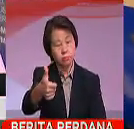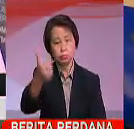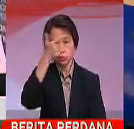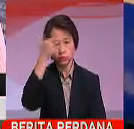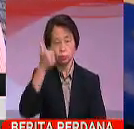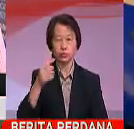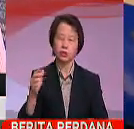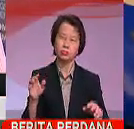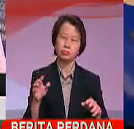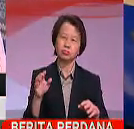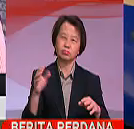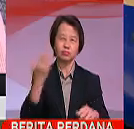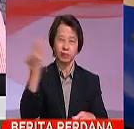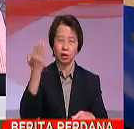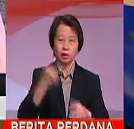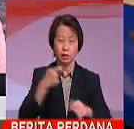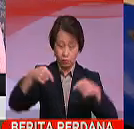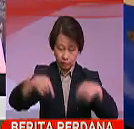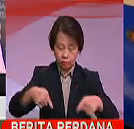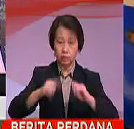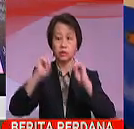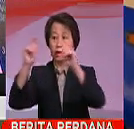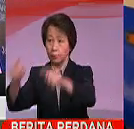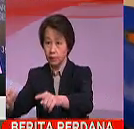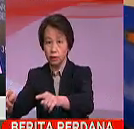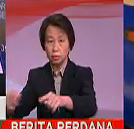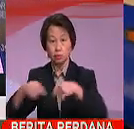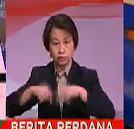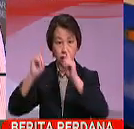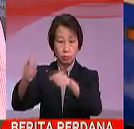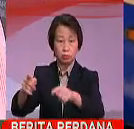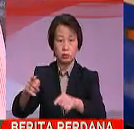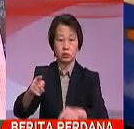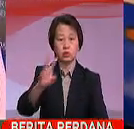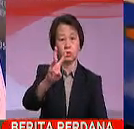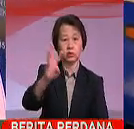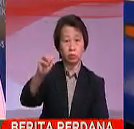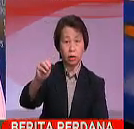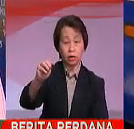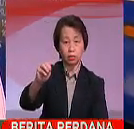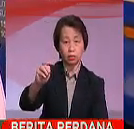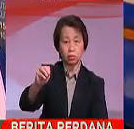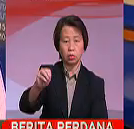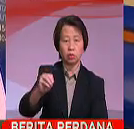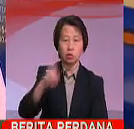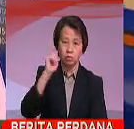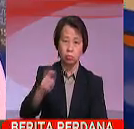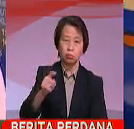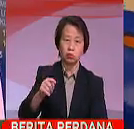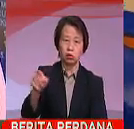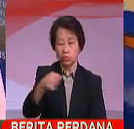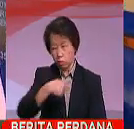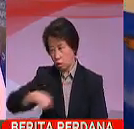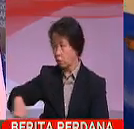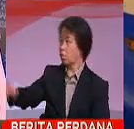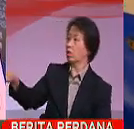Sebab kalau macam biasa, kalau kita nak daripada sini, kita nak pergi ke Wangsa, Era Wangsa Maju ke apa kan, kita kena berpusing dulu, kena